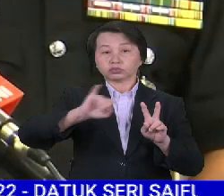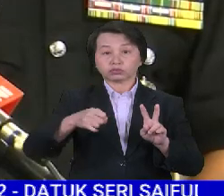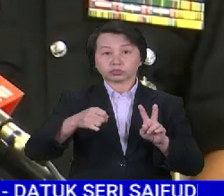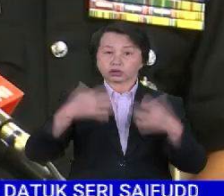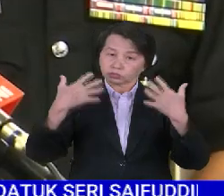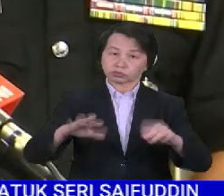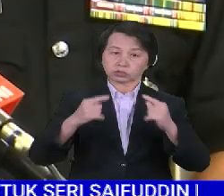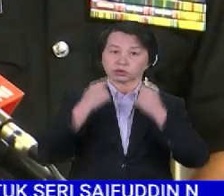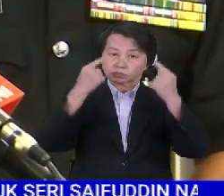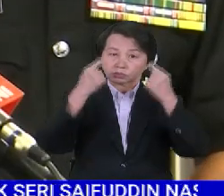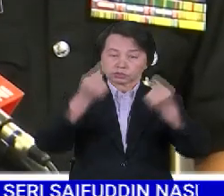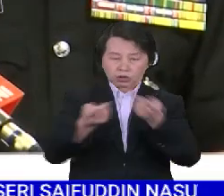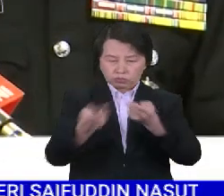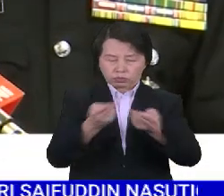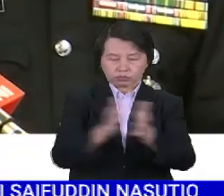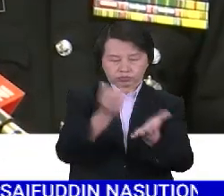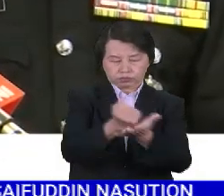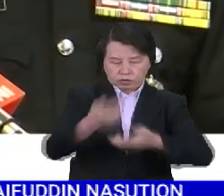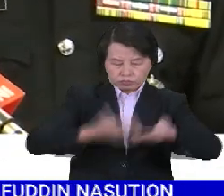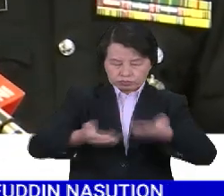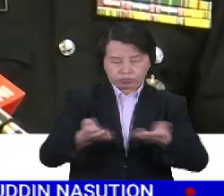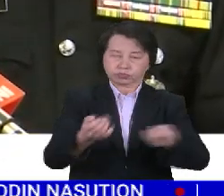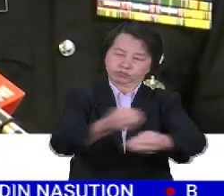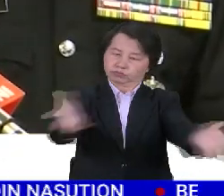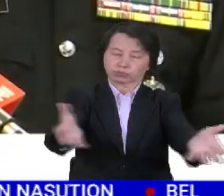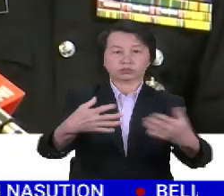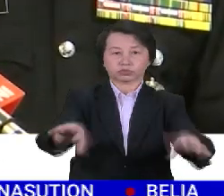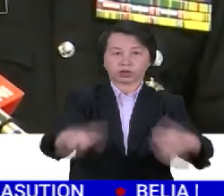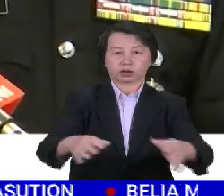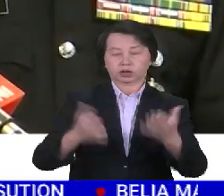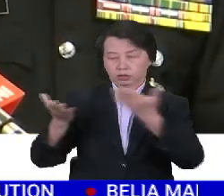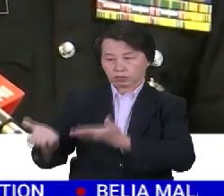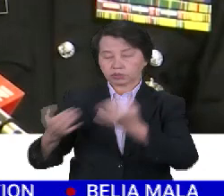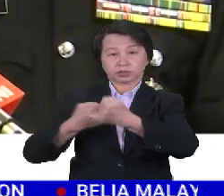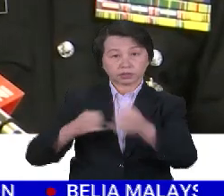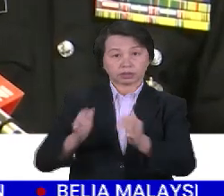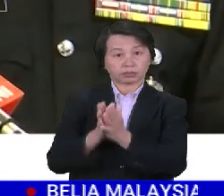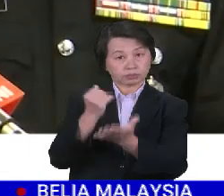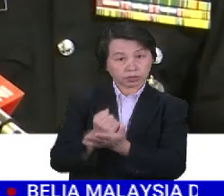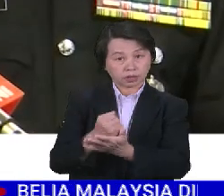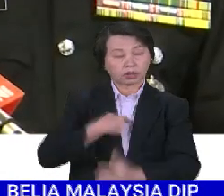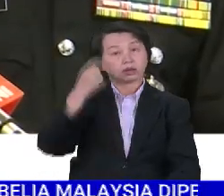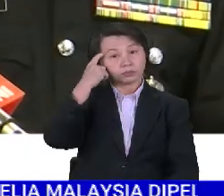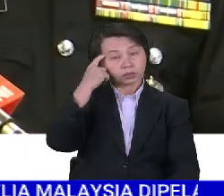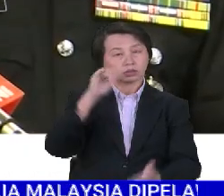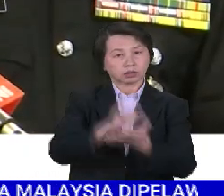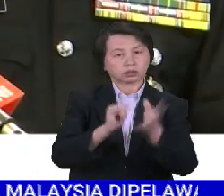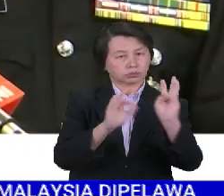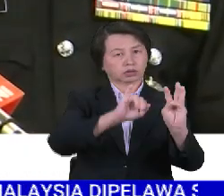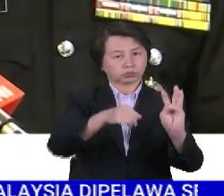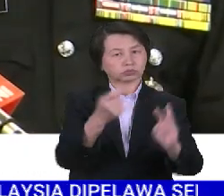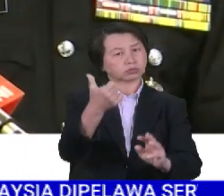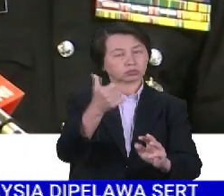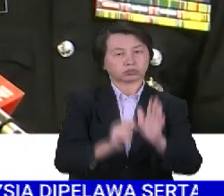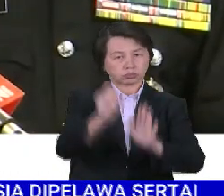berjaya diuruskan prosesnya oleh Jabatan Imigresen, saya fikir satu angka yang